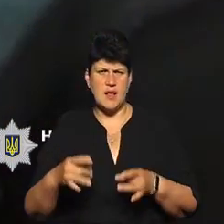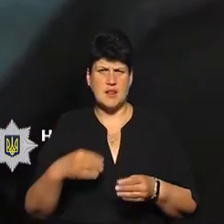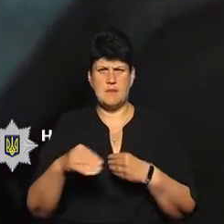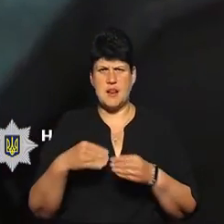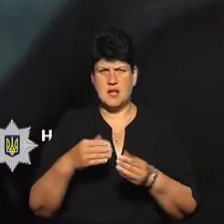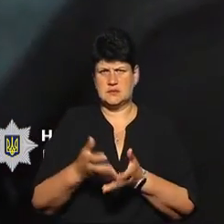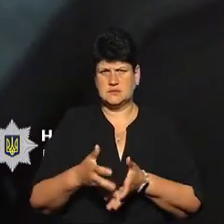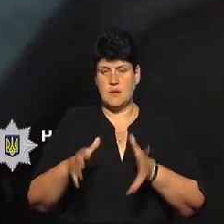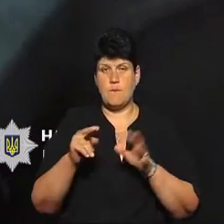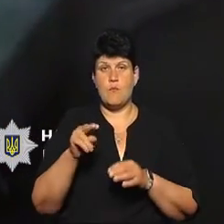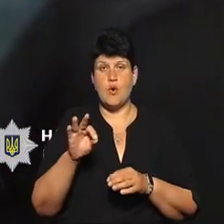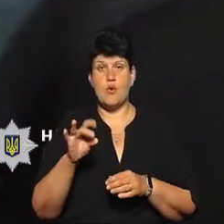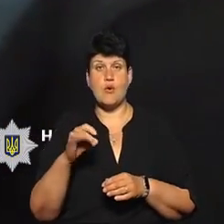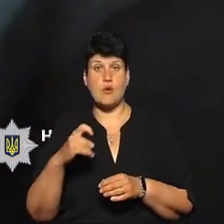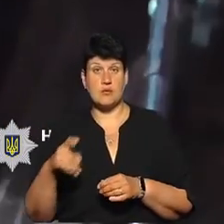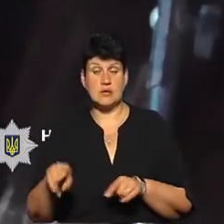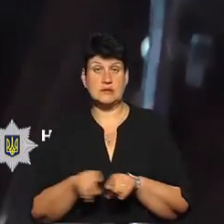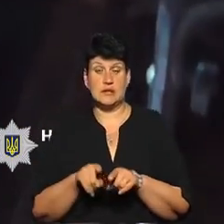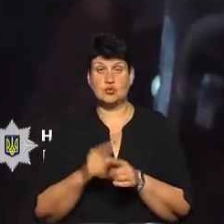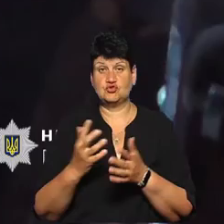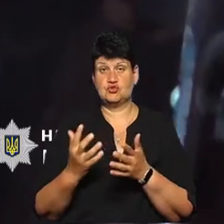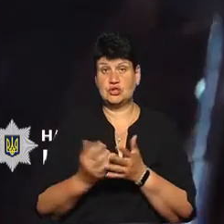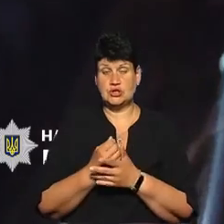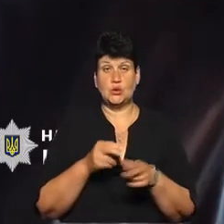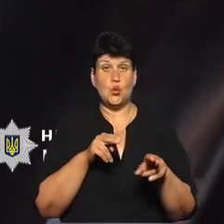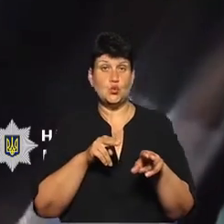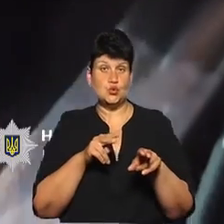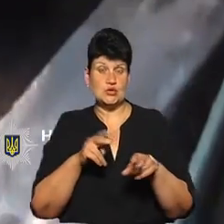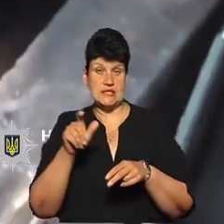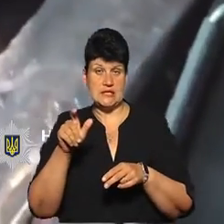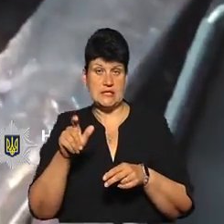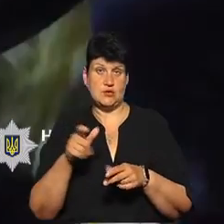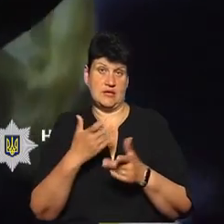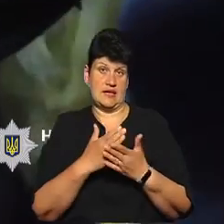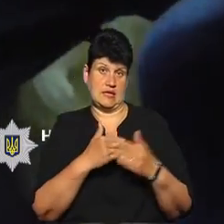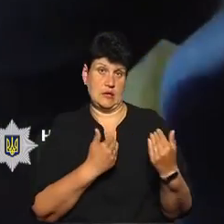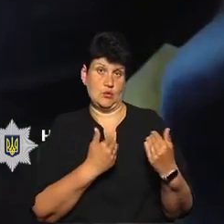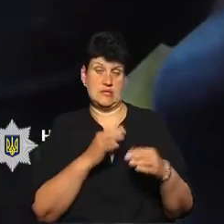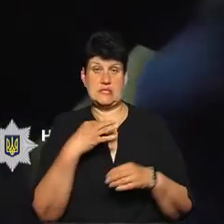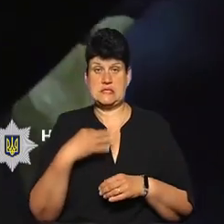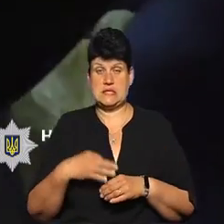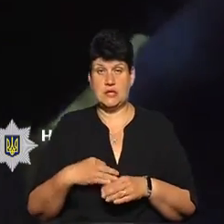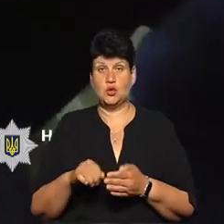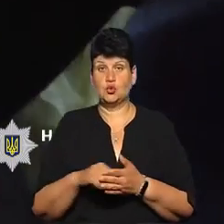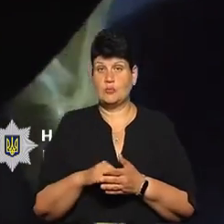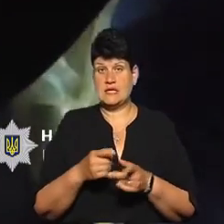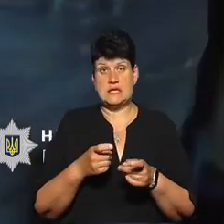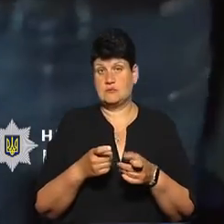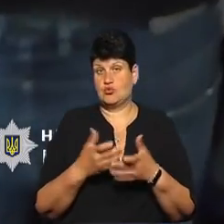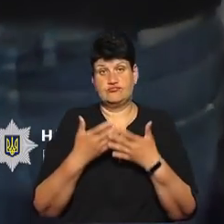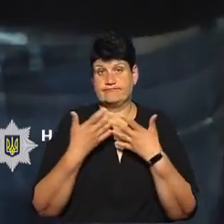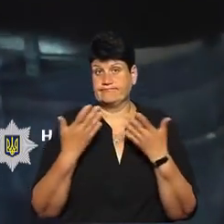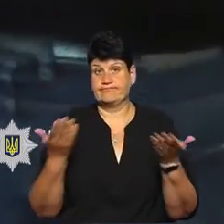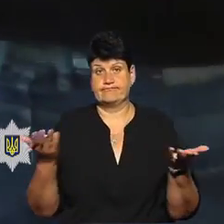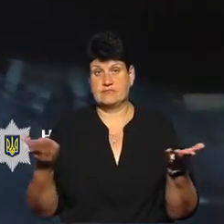ємкості з порохом. Також знайшли гладкоствольну рушницю, яка, за словами чоловіка, належить його синові. Документів на зброю чоловік не надав,